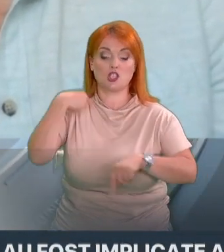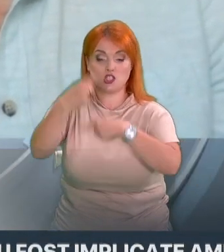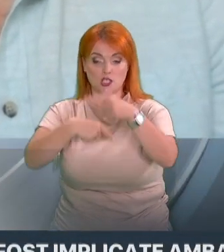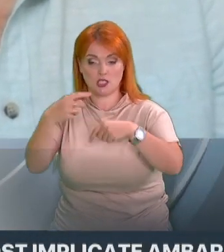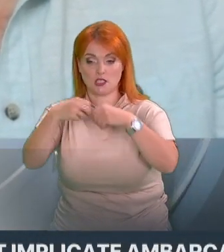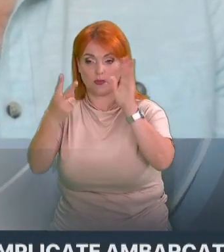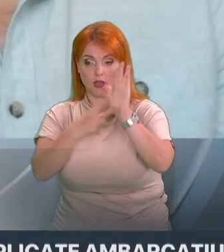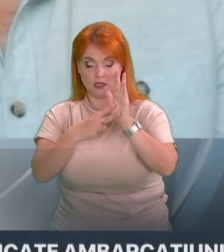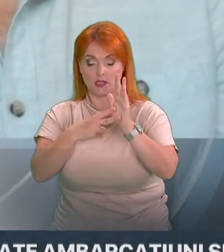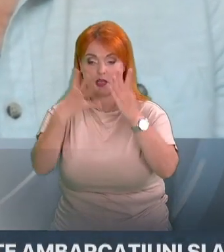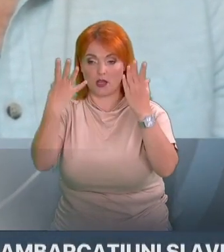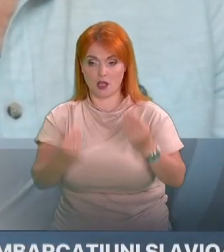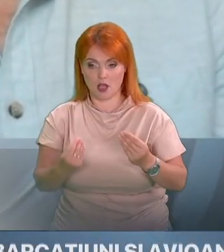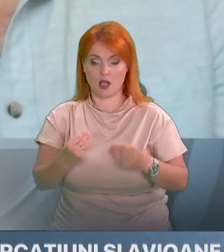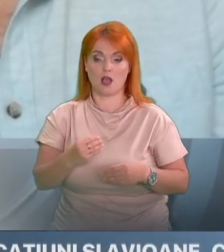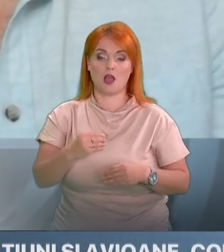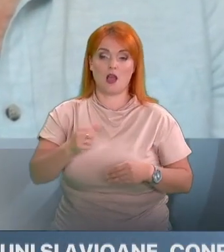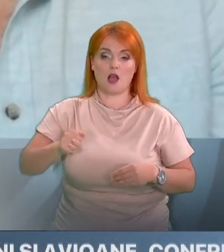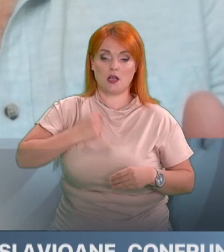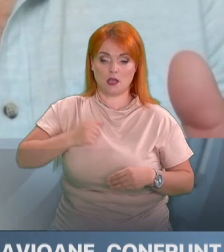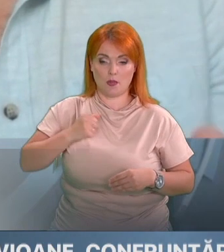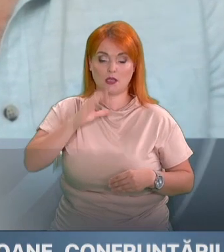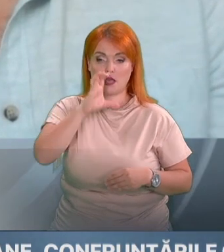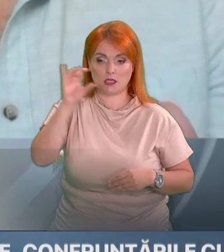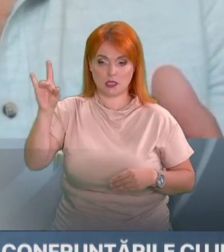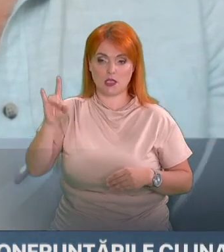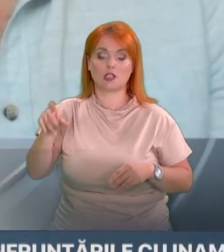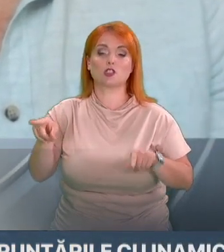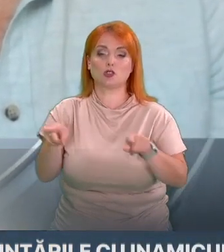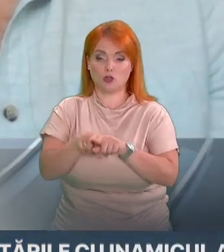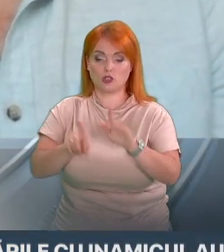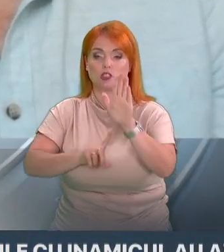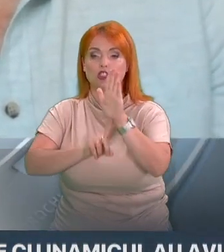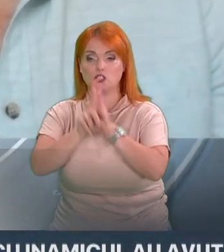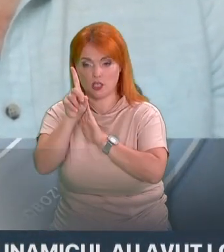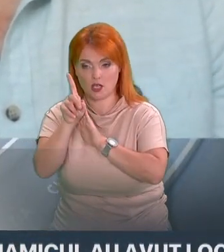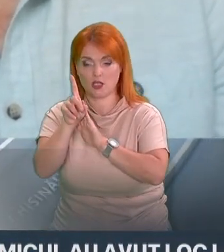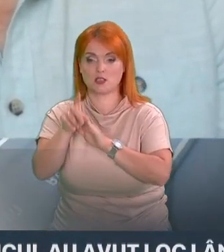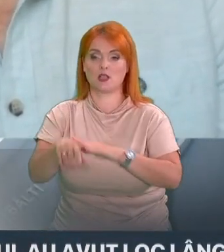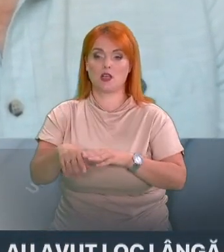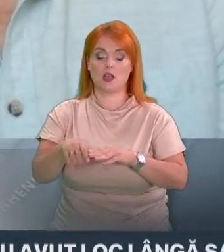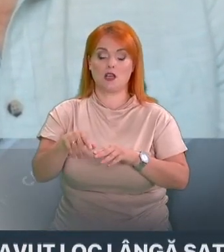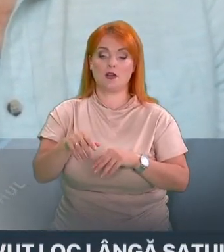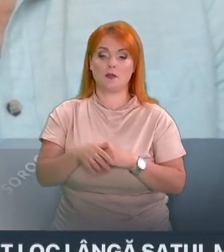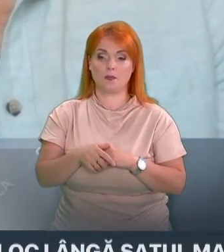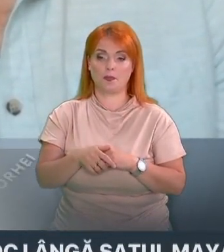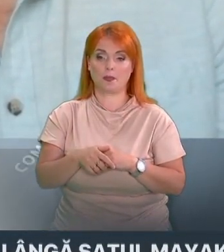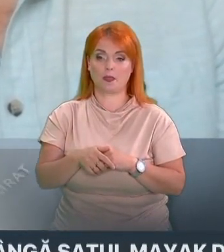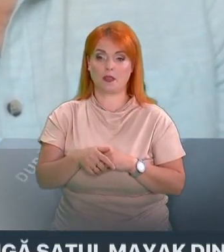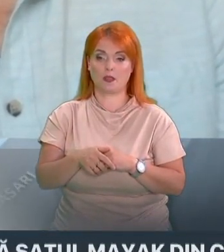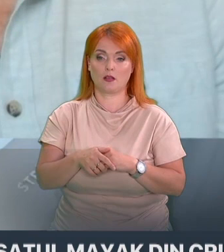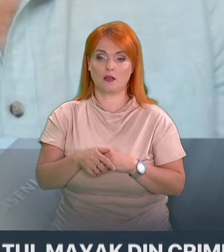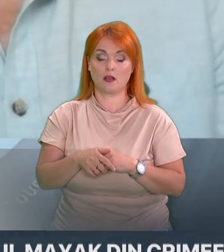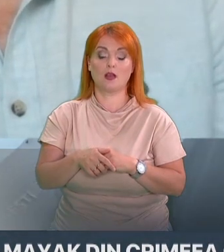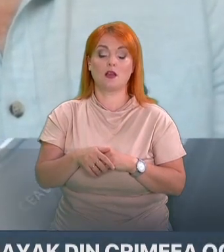17 septembrie 1939, Uniunea Sovietică intră în acțiune. De fapt, Uniunea Sovietică din acel moment este parte al celui de-al doilea